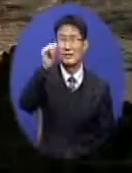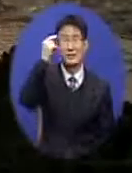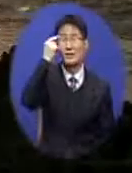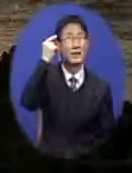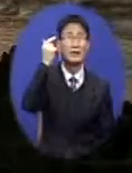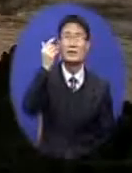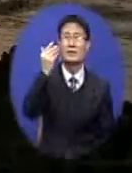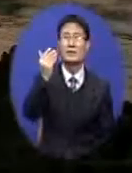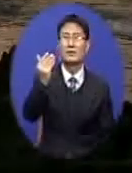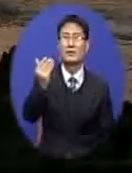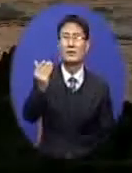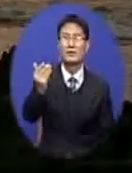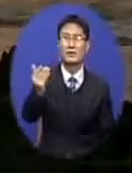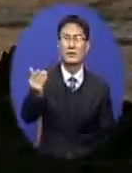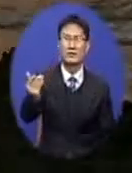있나요?